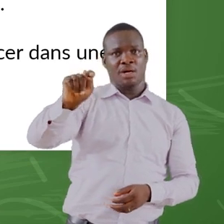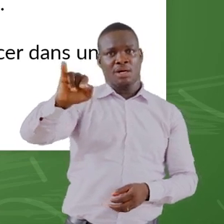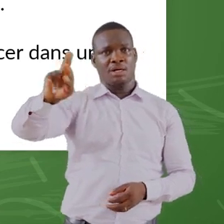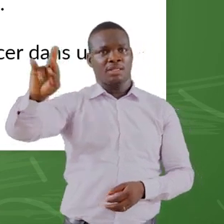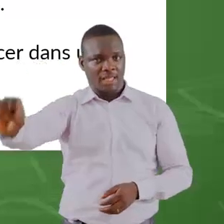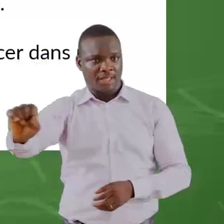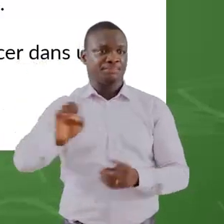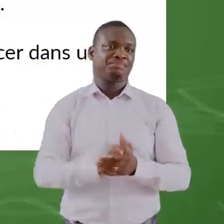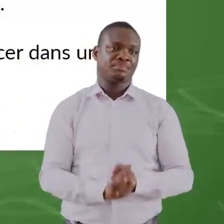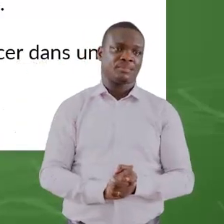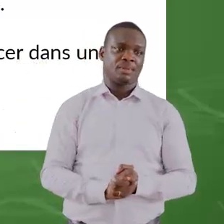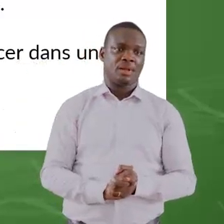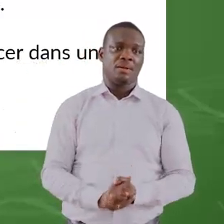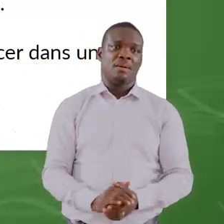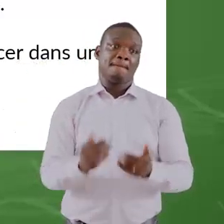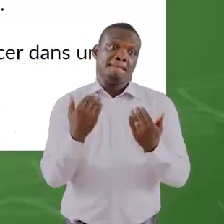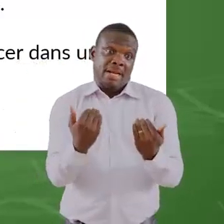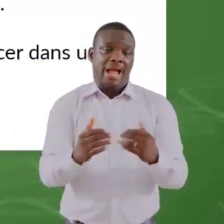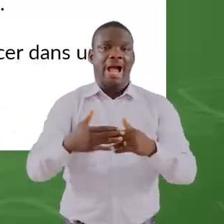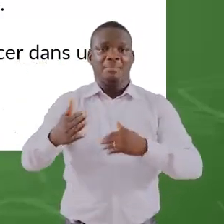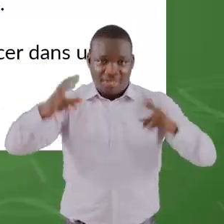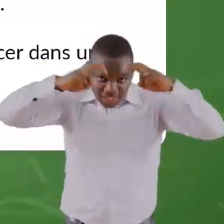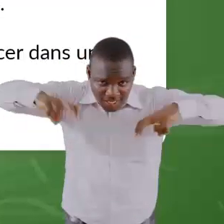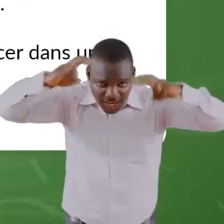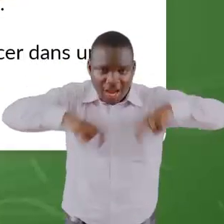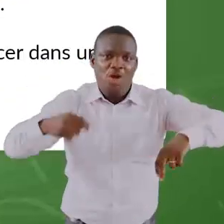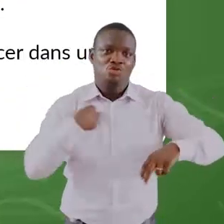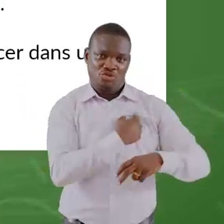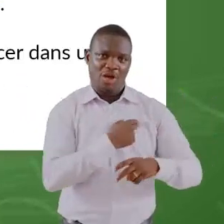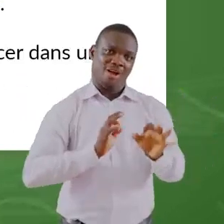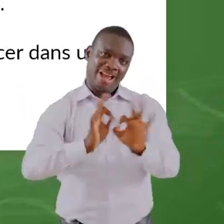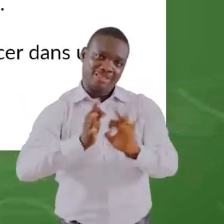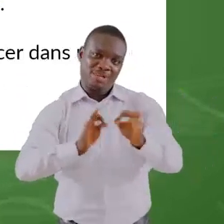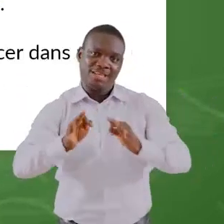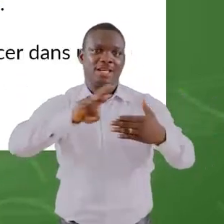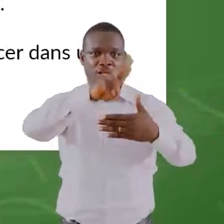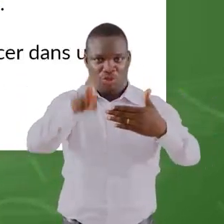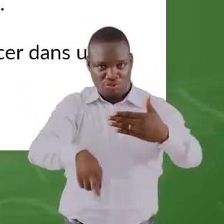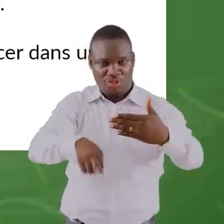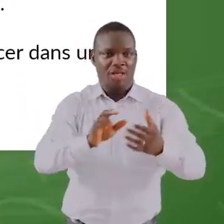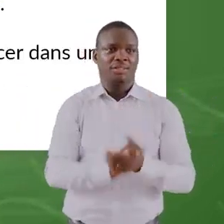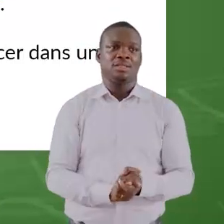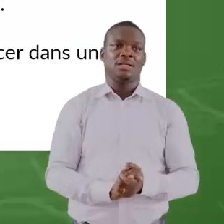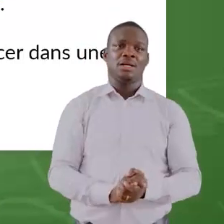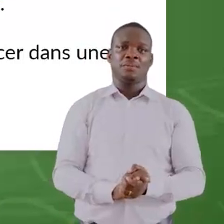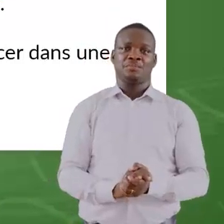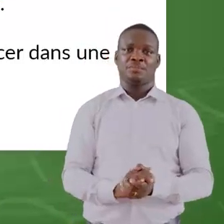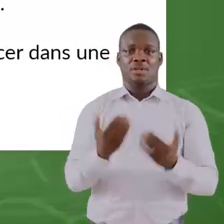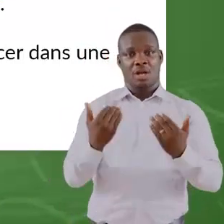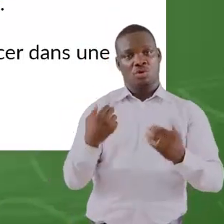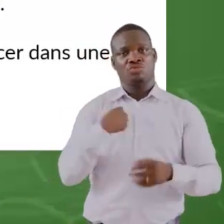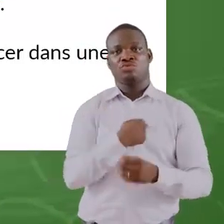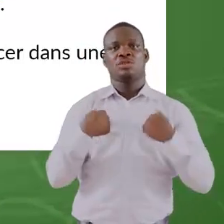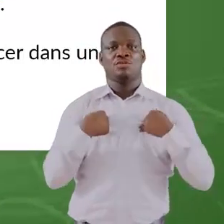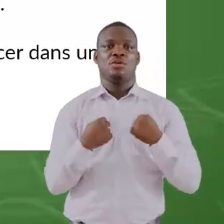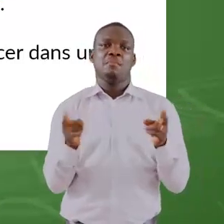Après cette analyse, nous passons à l'interprétation des résultats. Donc, nous